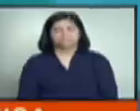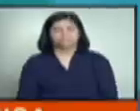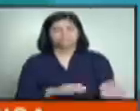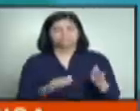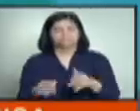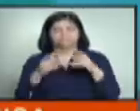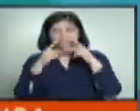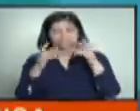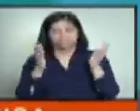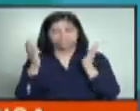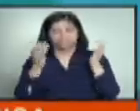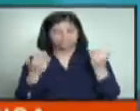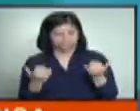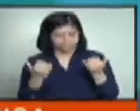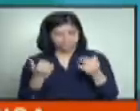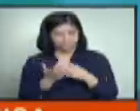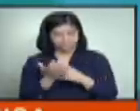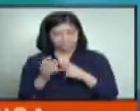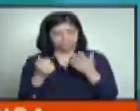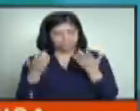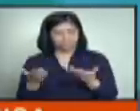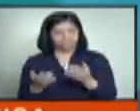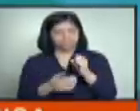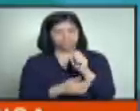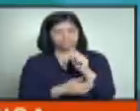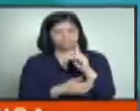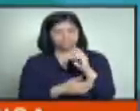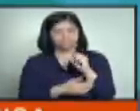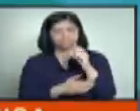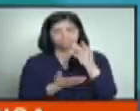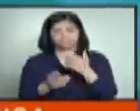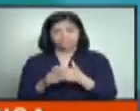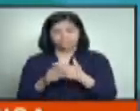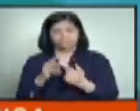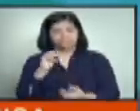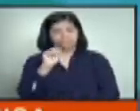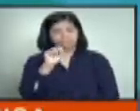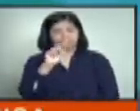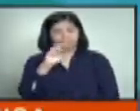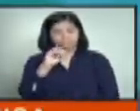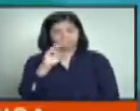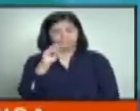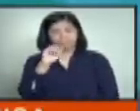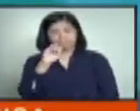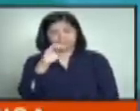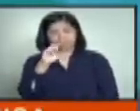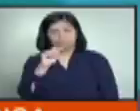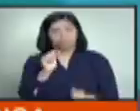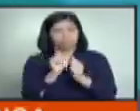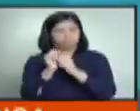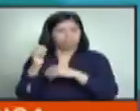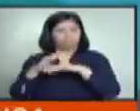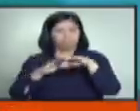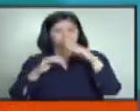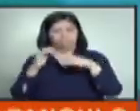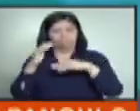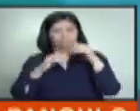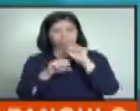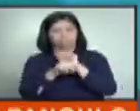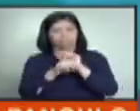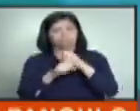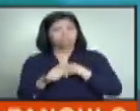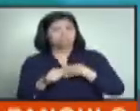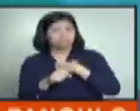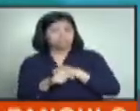Umapo na po tayo sa ating public service portion. Nandito po sa ating studio ngayon si Sir Mario Macol at mga kasama niyang construction workers para